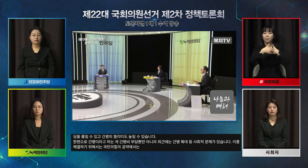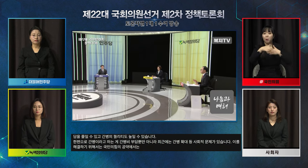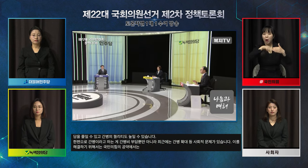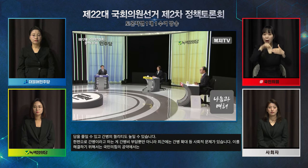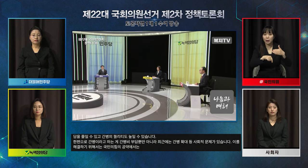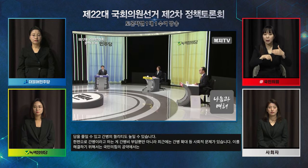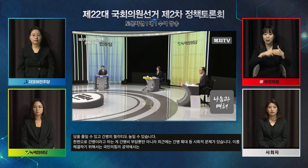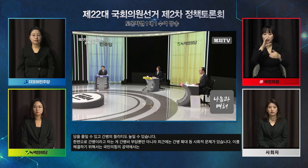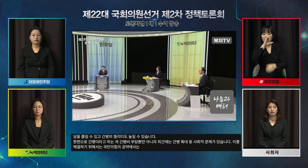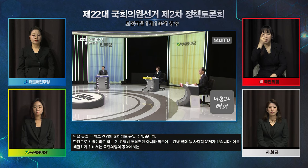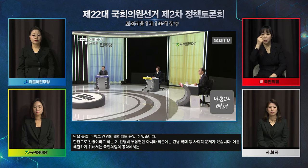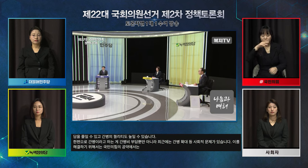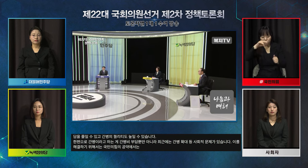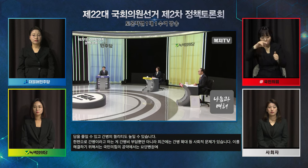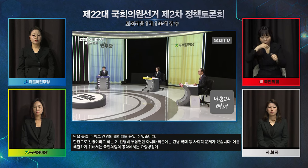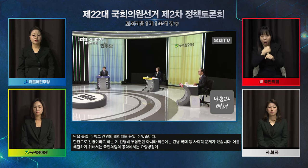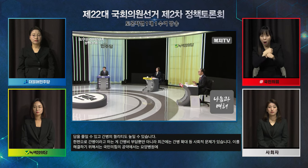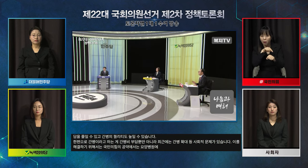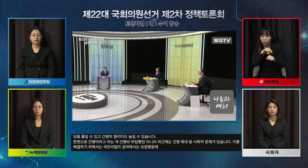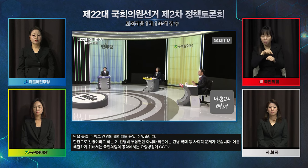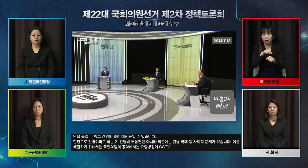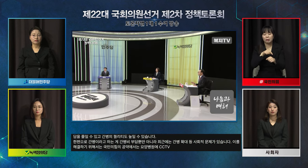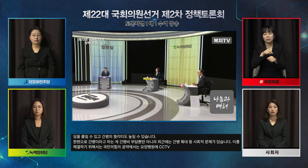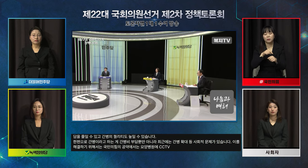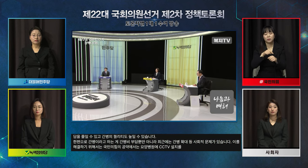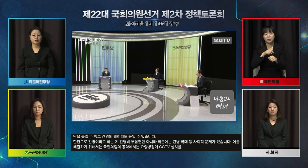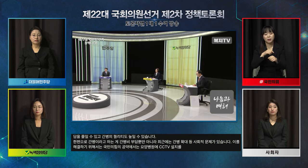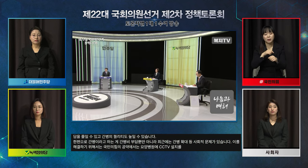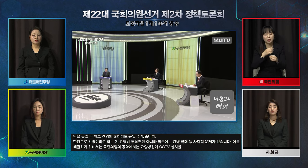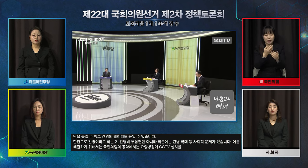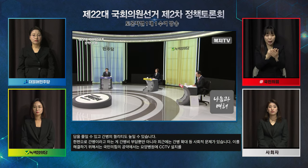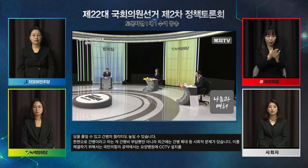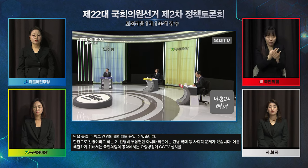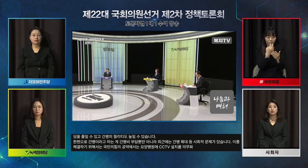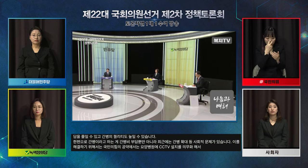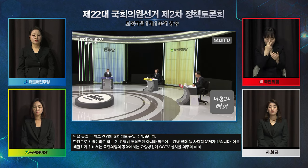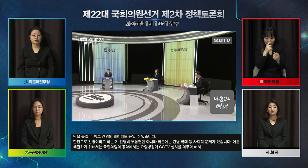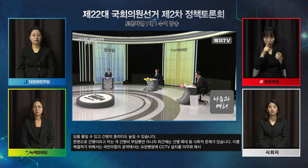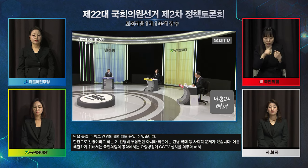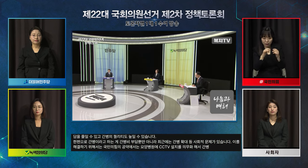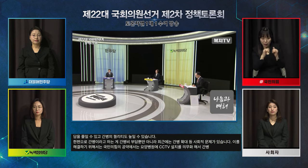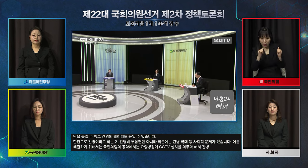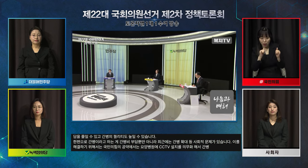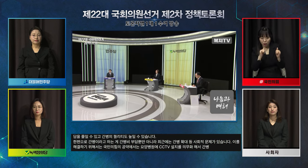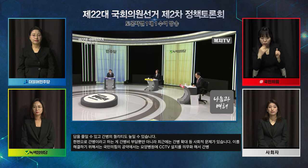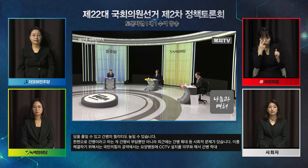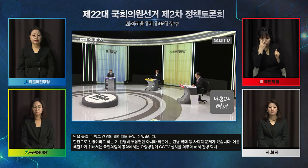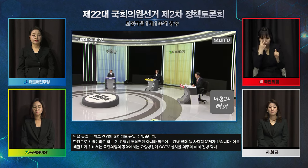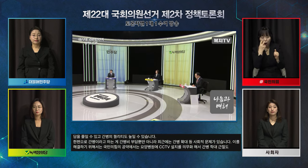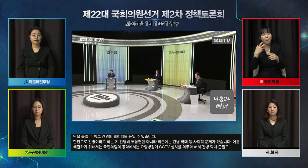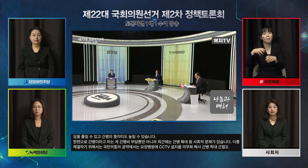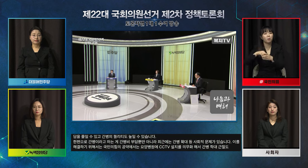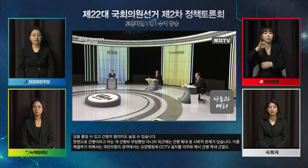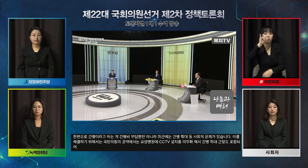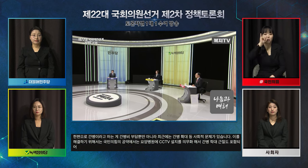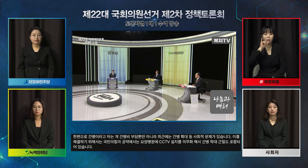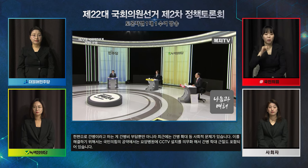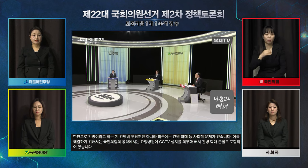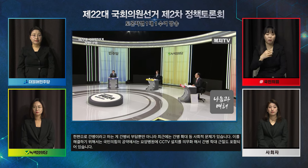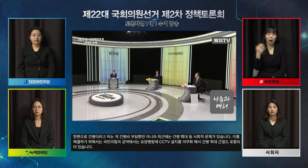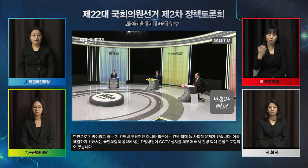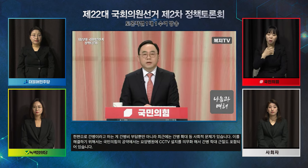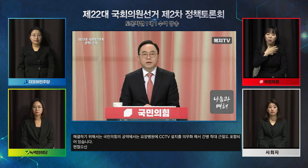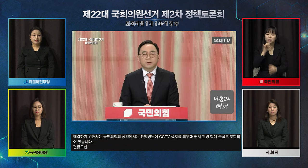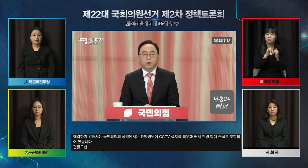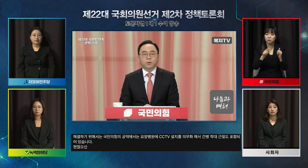CCTV 설치를 의무화해서 간병학대의 문제를 근절하는 것도 포함이 되어 있습니다. 편찮으신 어르신의